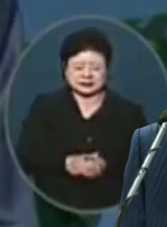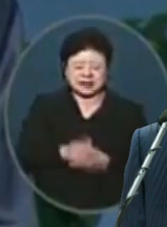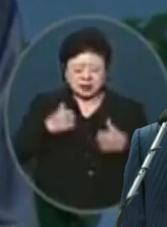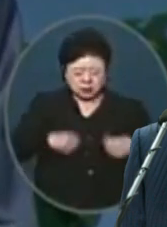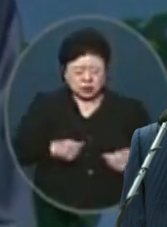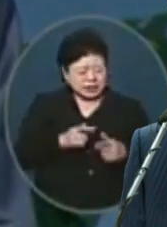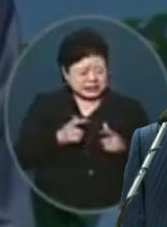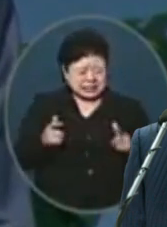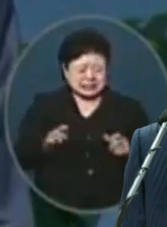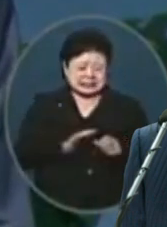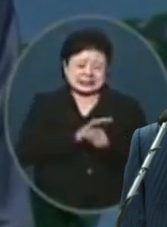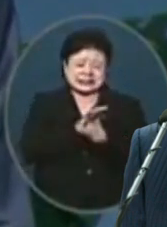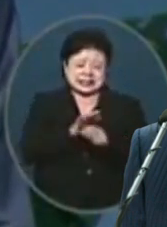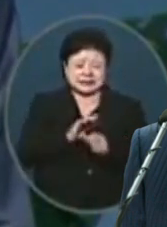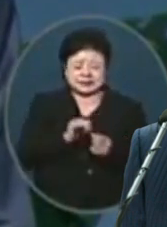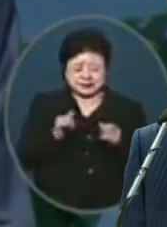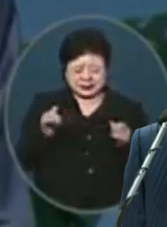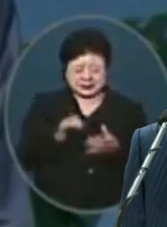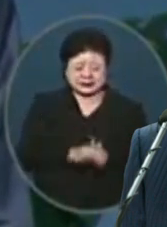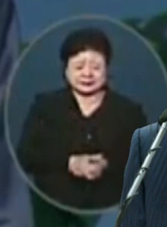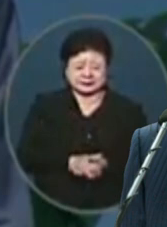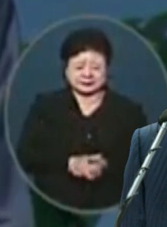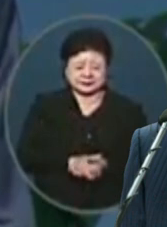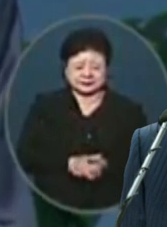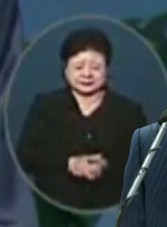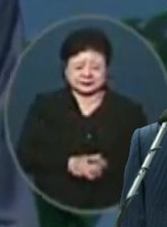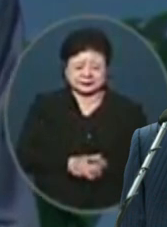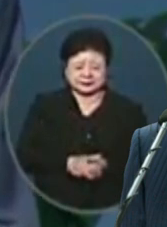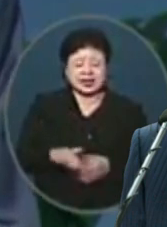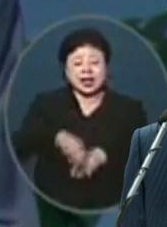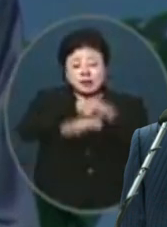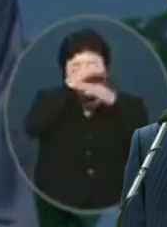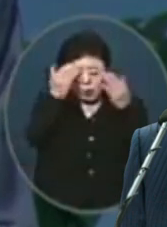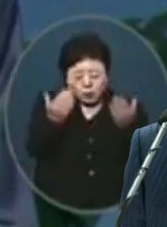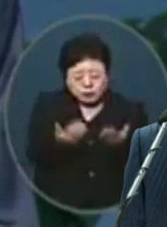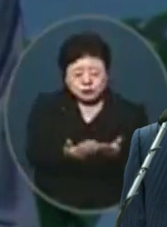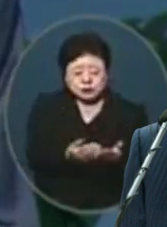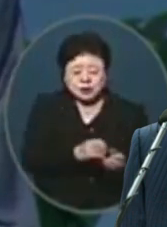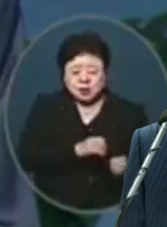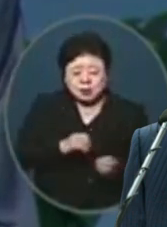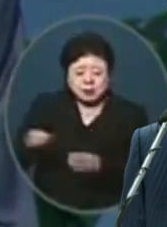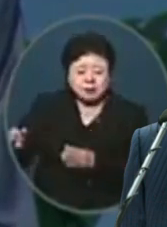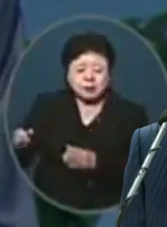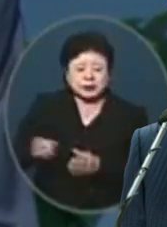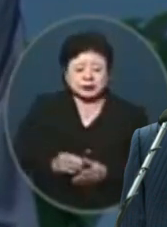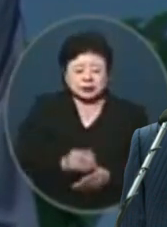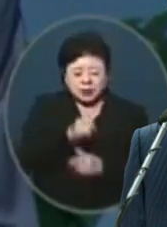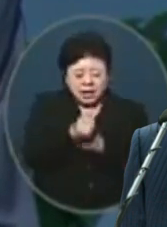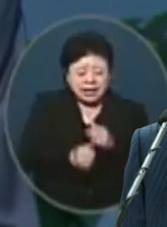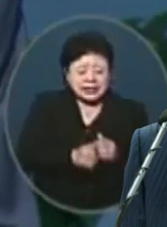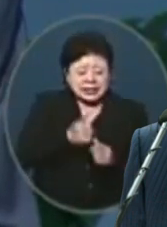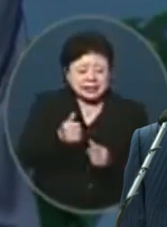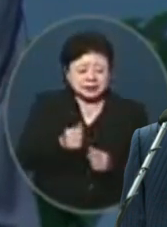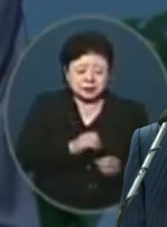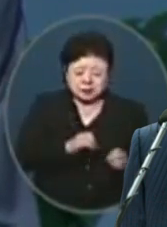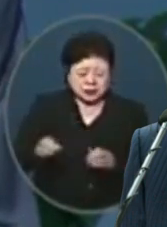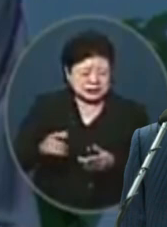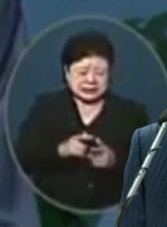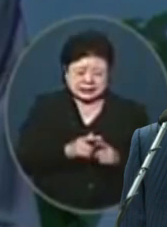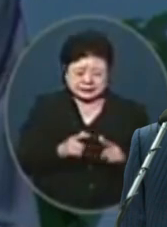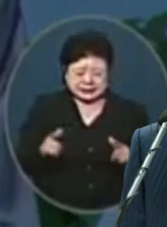포기하지 않은 사랑을 가지고 있는 것입니다. 다 버린 놈이라고 해도 하나님 보기에는 버린 놈이